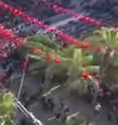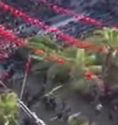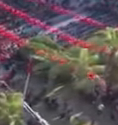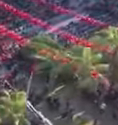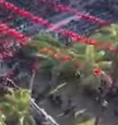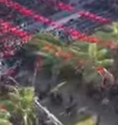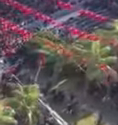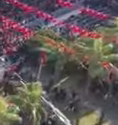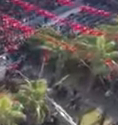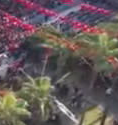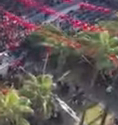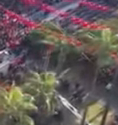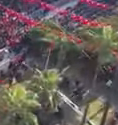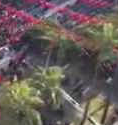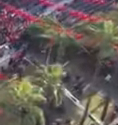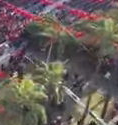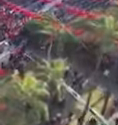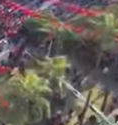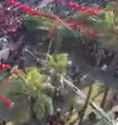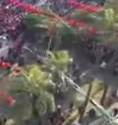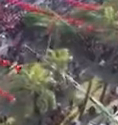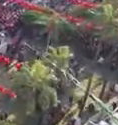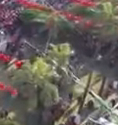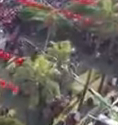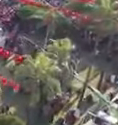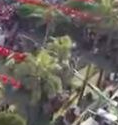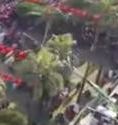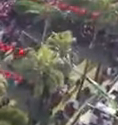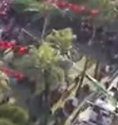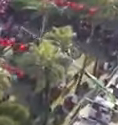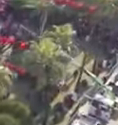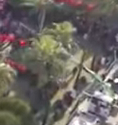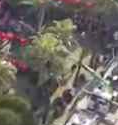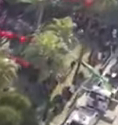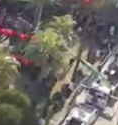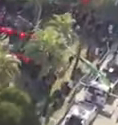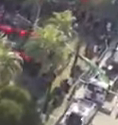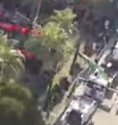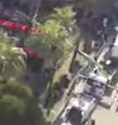Mersin. Mersin Mustafa Kemal'in kenti. Devrimci bir kent.